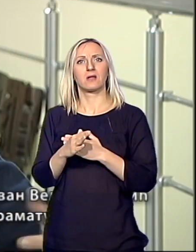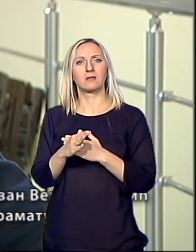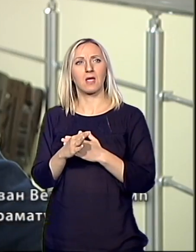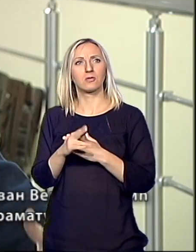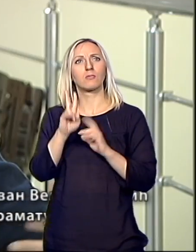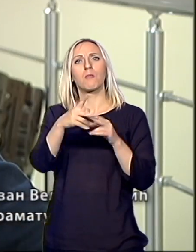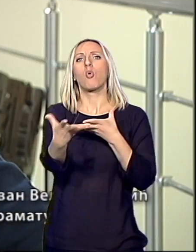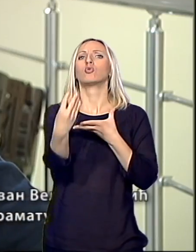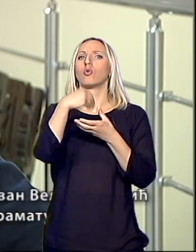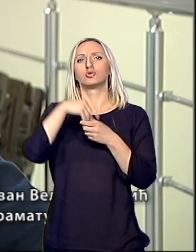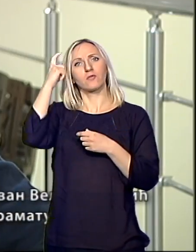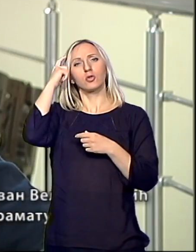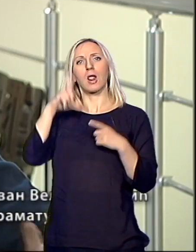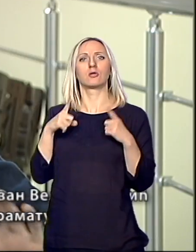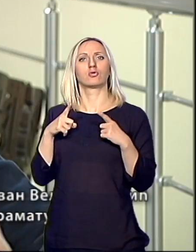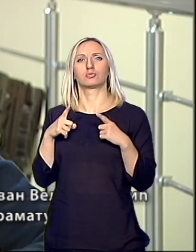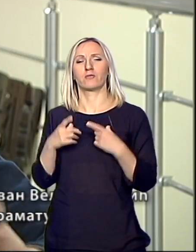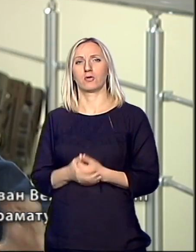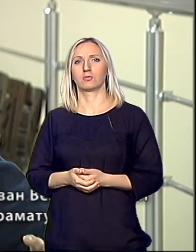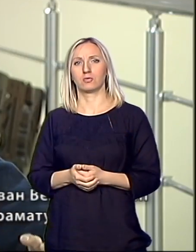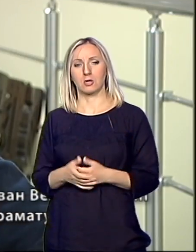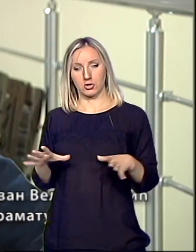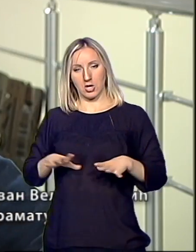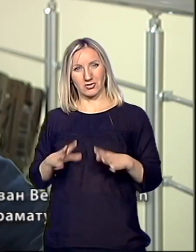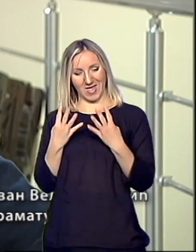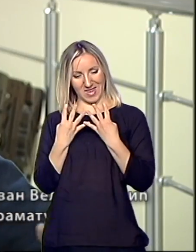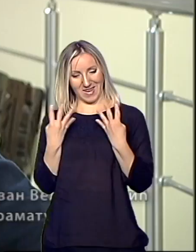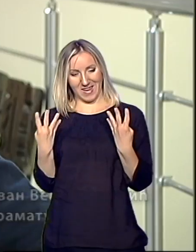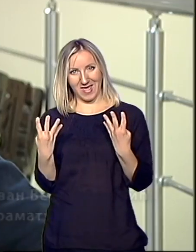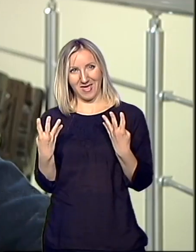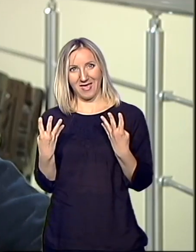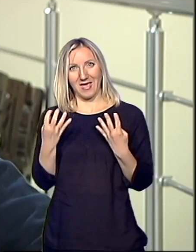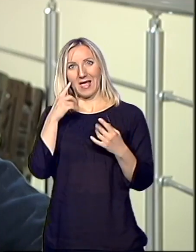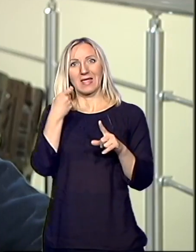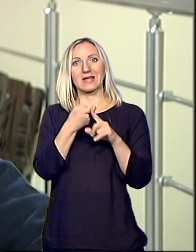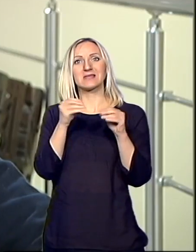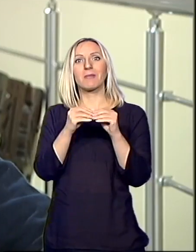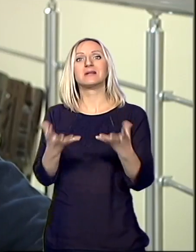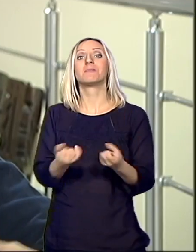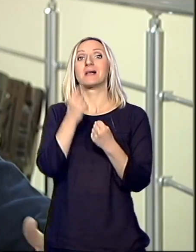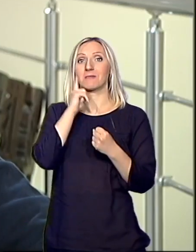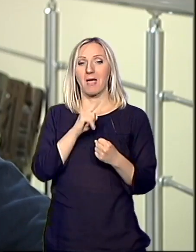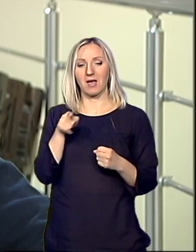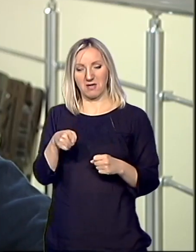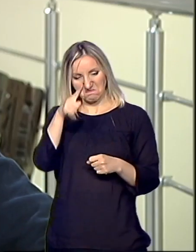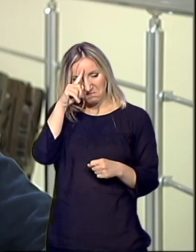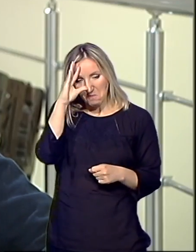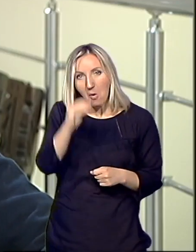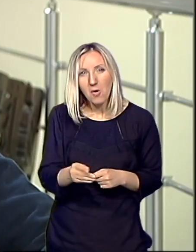mogućnost participacije u intelektualnom životu. Skupe se žene kada Kristi Braun spase svoju majku i nazivaju ga